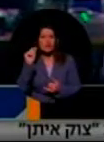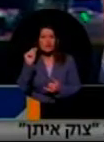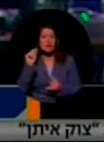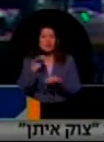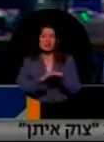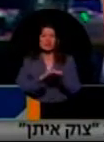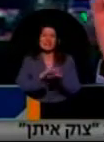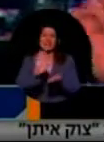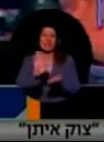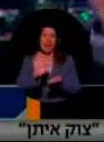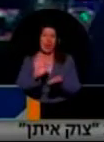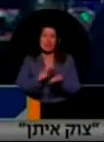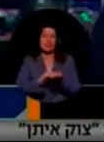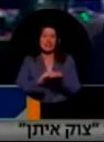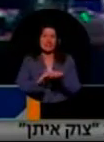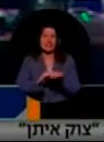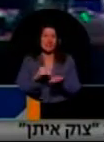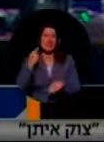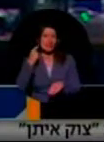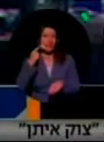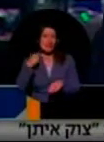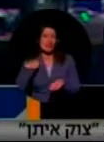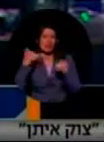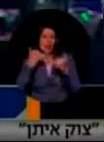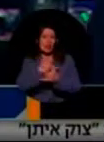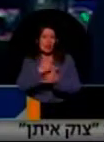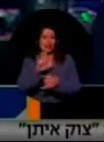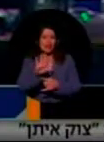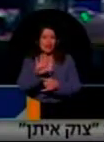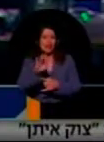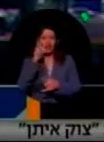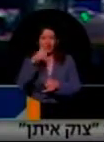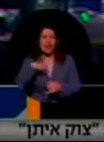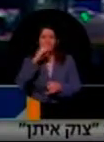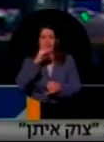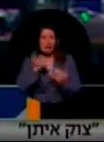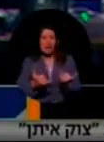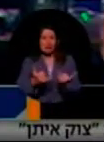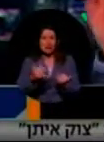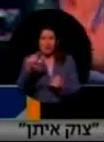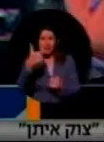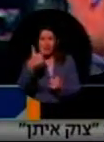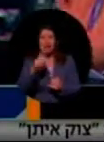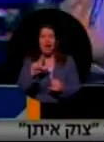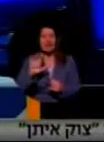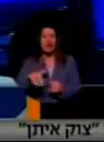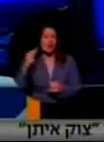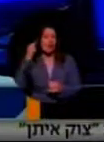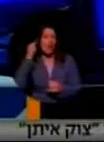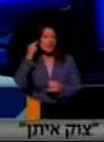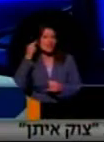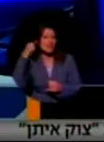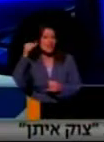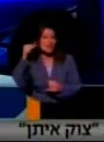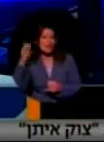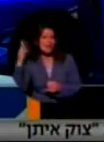אני מקשיב. קודם כל, כשאני מדבר למצלמה, אני מדבר בעצם למי שנותן לי הוראות באוזן. אז אין. אני רוצה להבין,